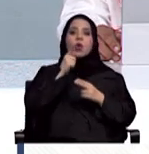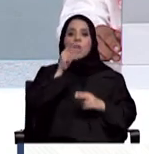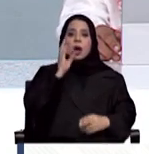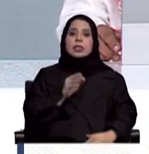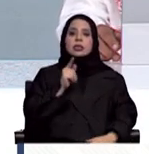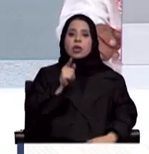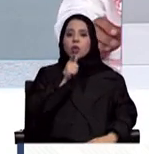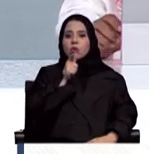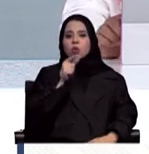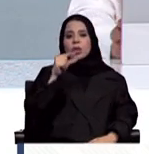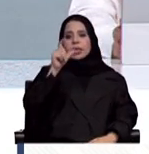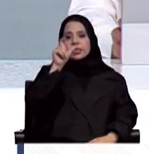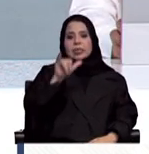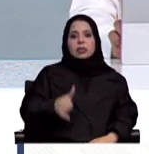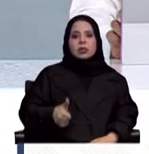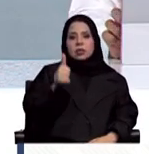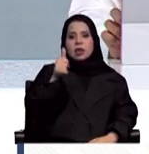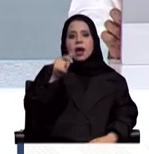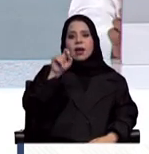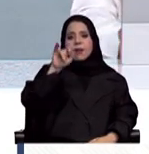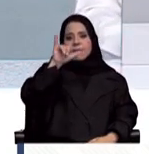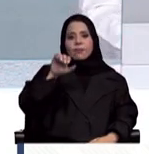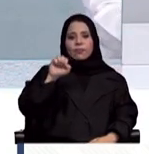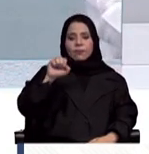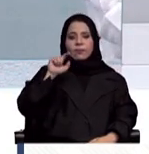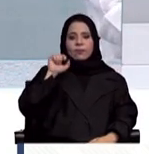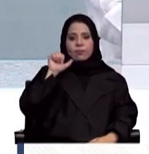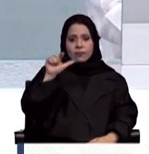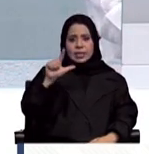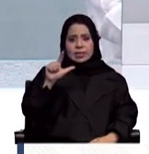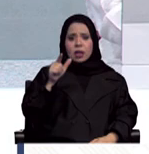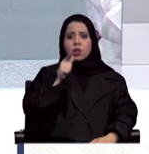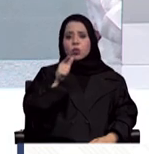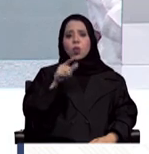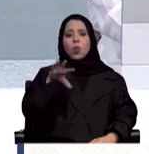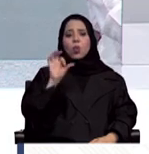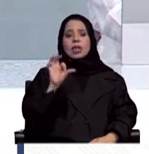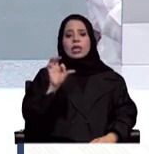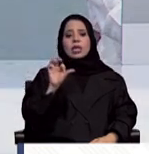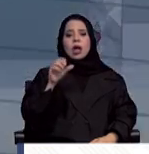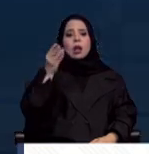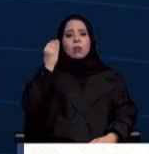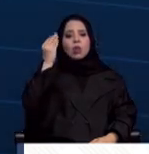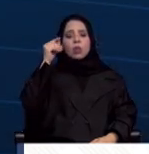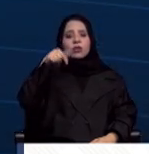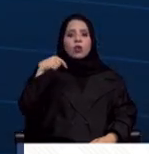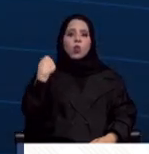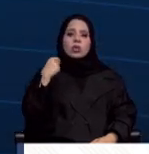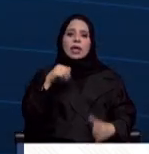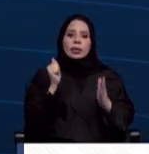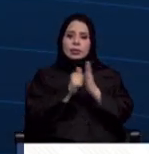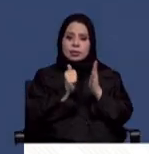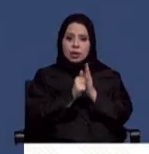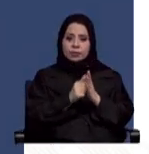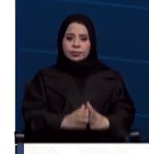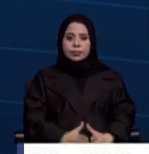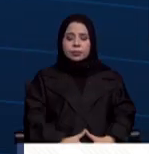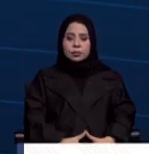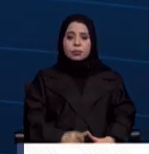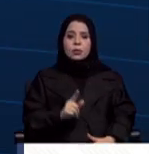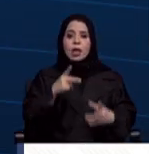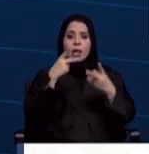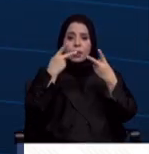نعم في هذا الصدد اكدت السيده دنيا فيصل سرحان الوكيل المساعد للموارد والمعلومات لوزاره الاسكان والتخطيط